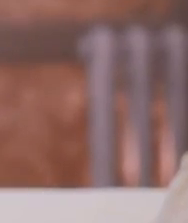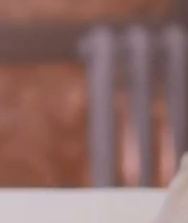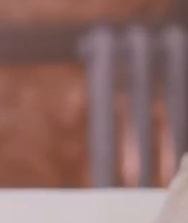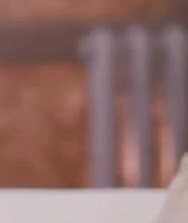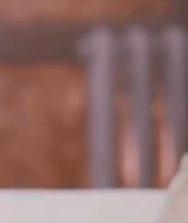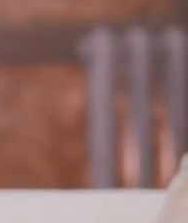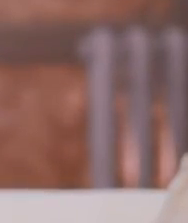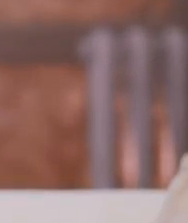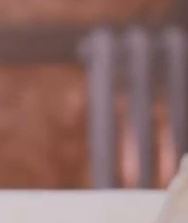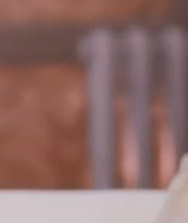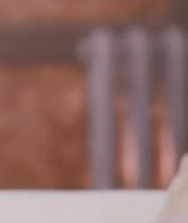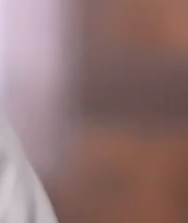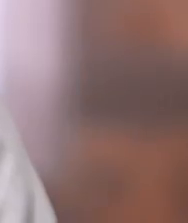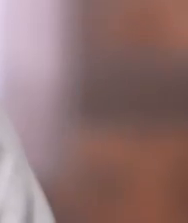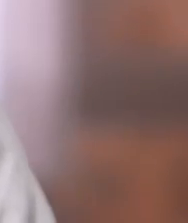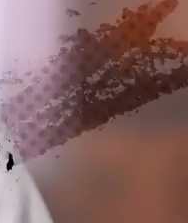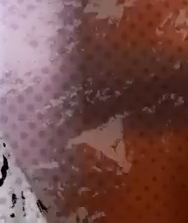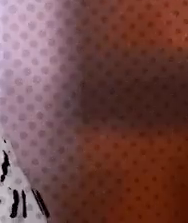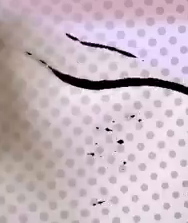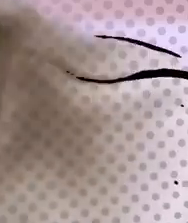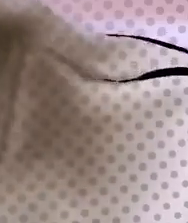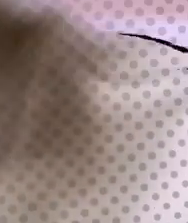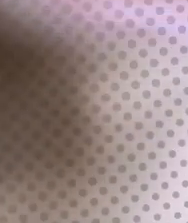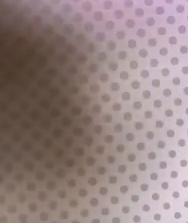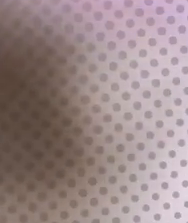여튼 그렇게 재밌어? 당연하지.